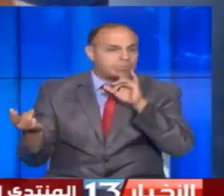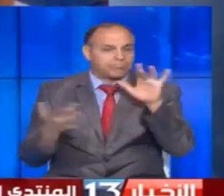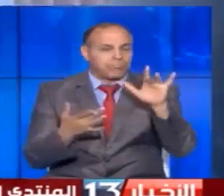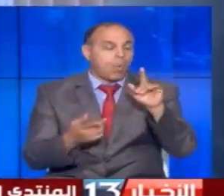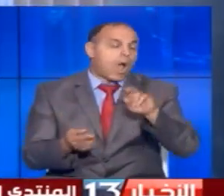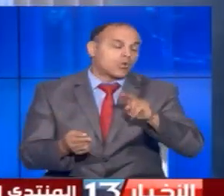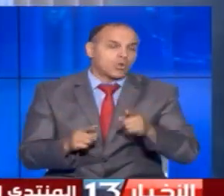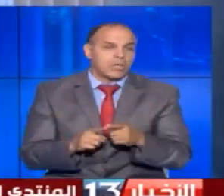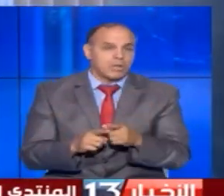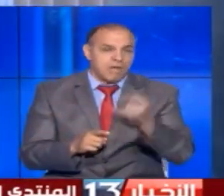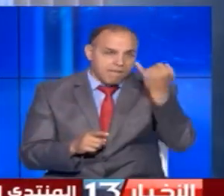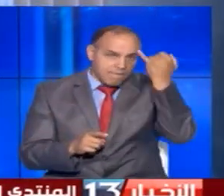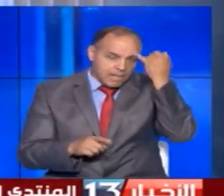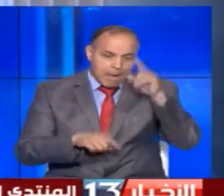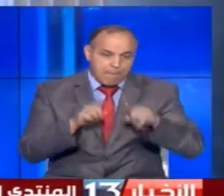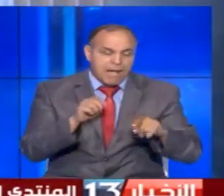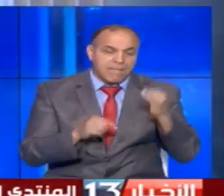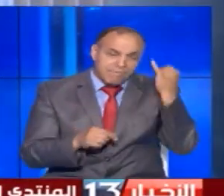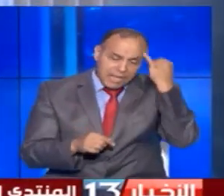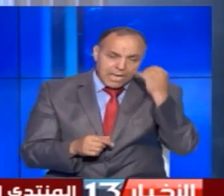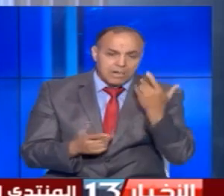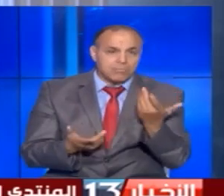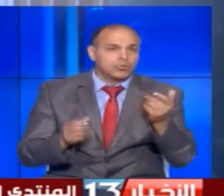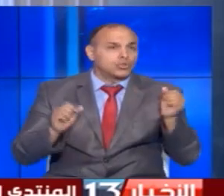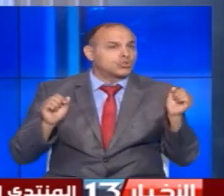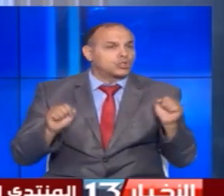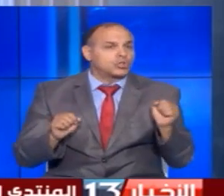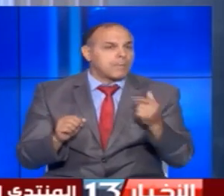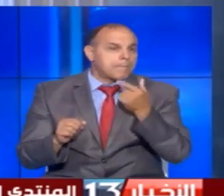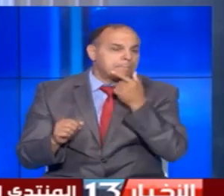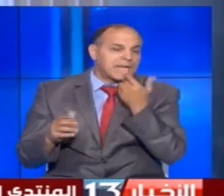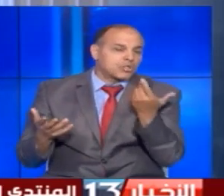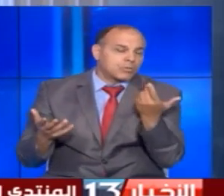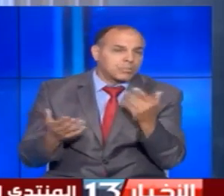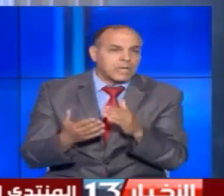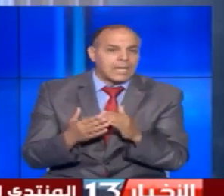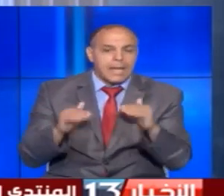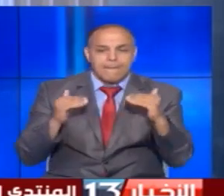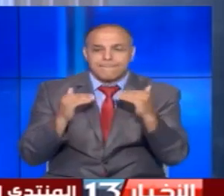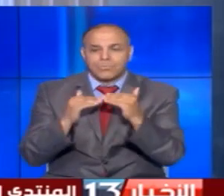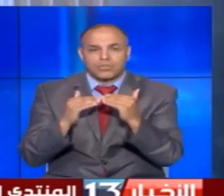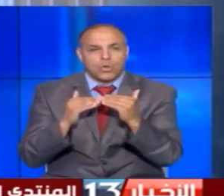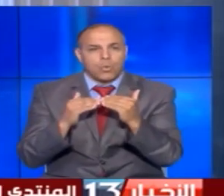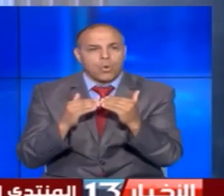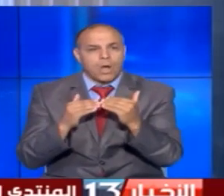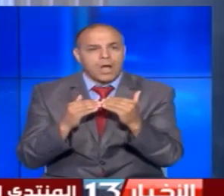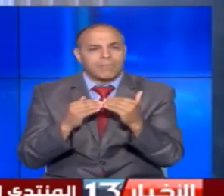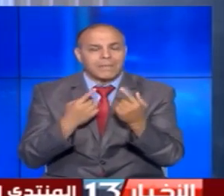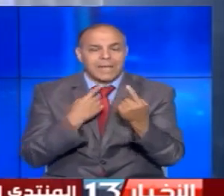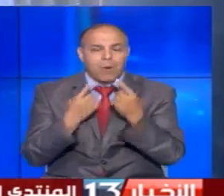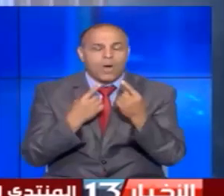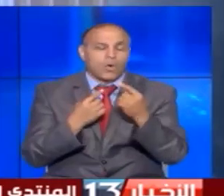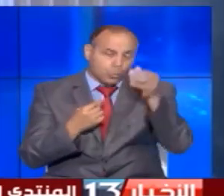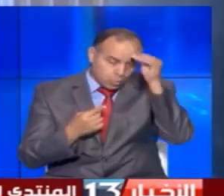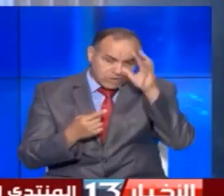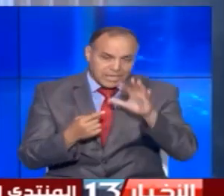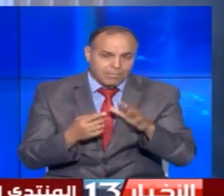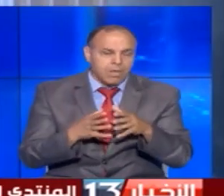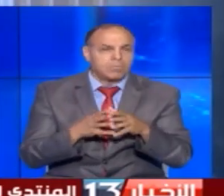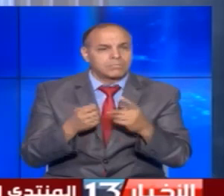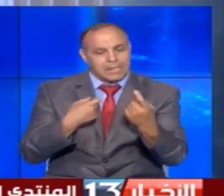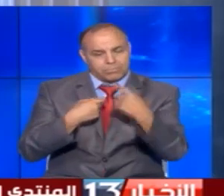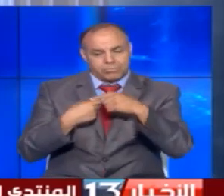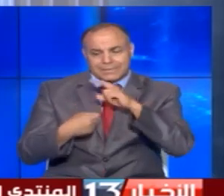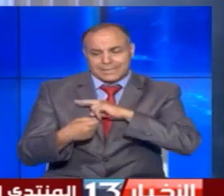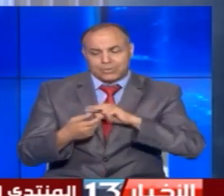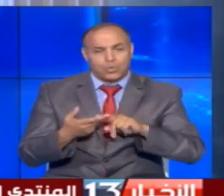اقترح بعض الاقتراحات التي يمكن كما يقولوا منها بس كونه على مستوى المجلس الوطني الحوار الاجتماع يعني توسيع التغطيه الصحيه